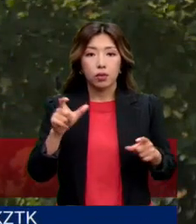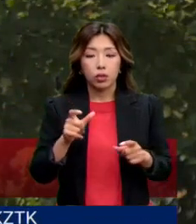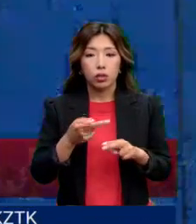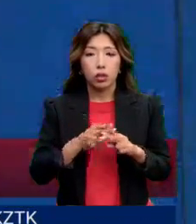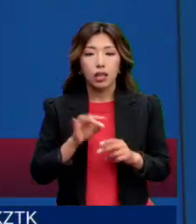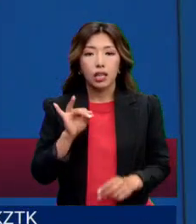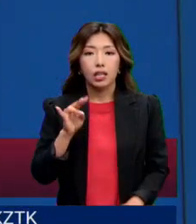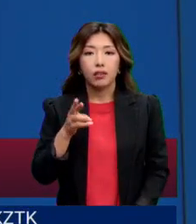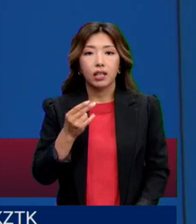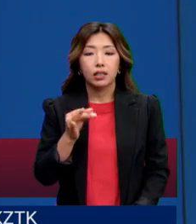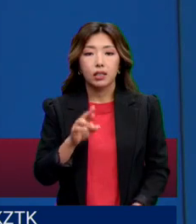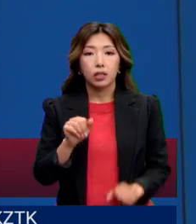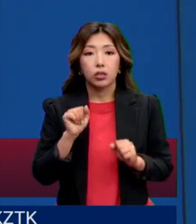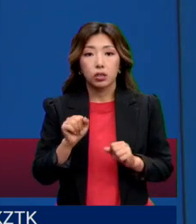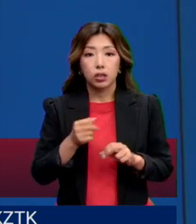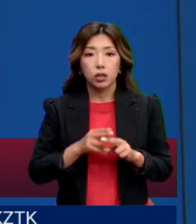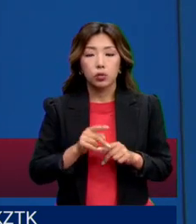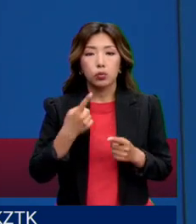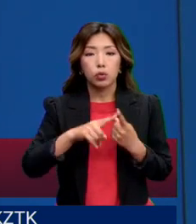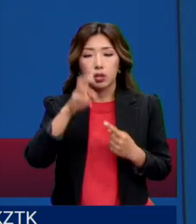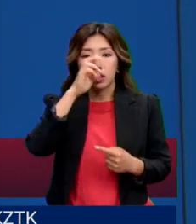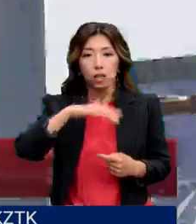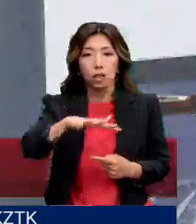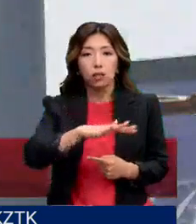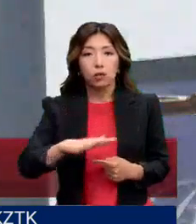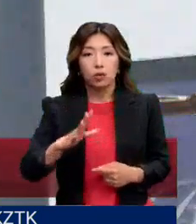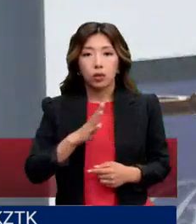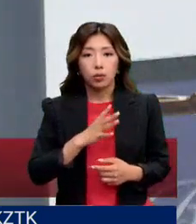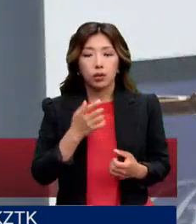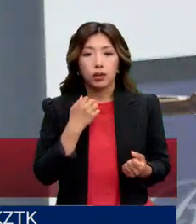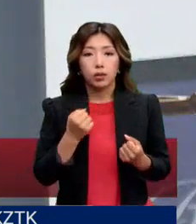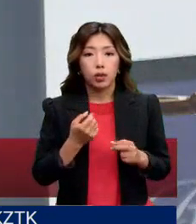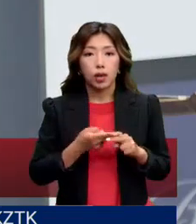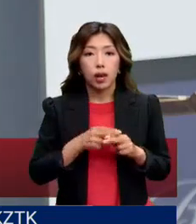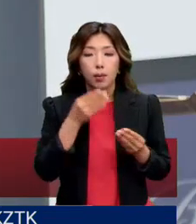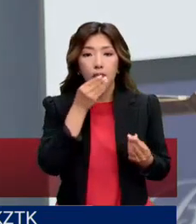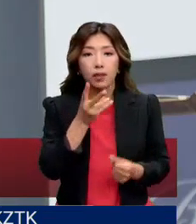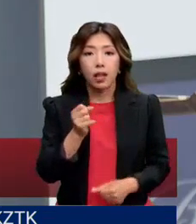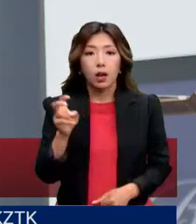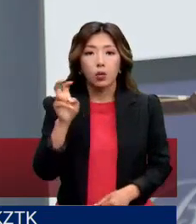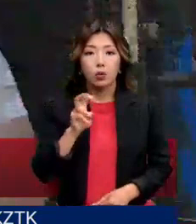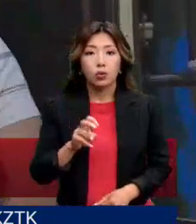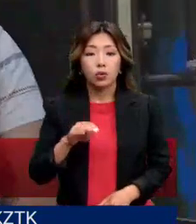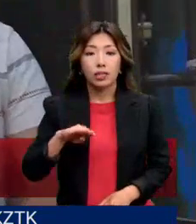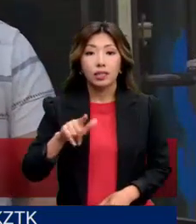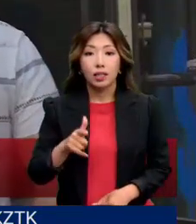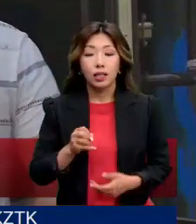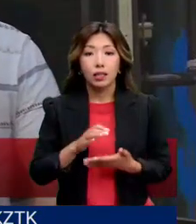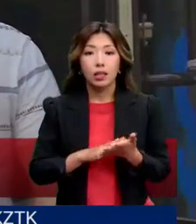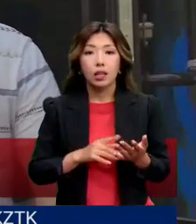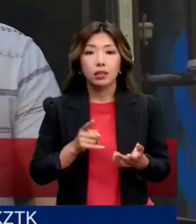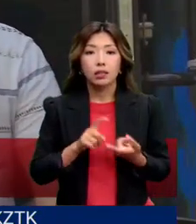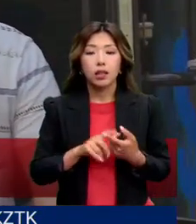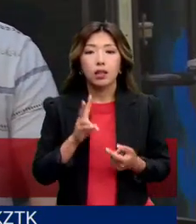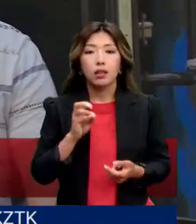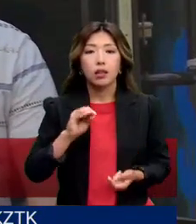свою очередь, напрямую влияет на рынки других стран. И Казахстан не исключение. А повлиять на курс тенге в сторону укрепления могут выгодные цены